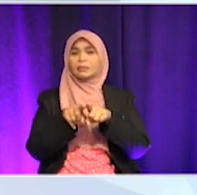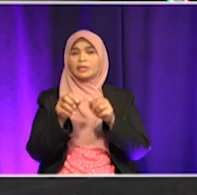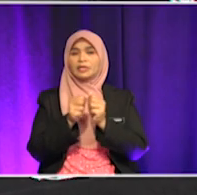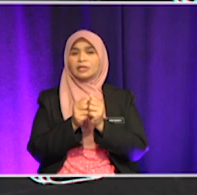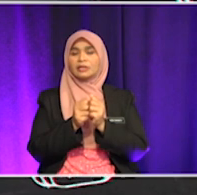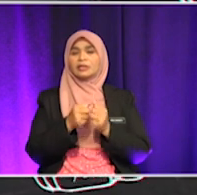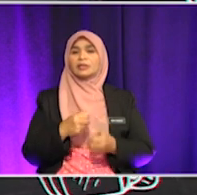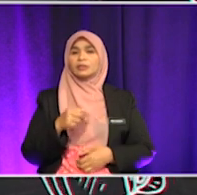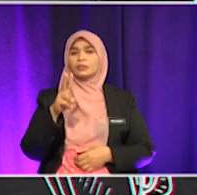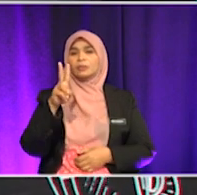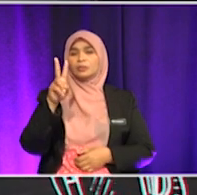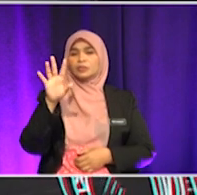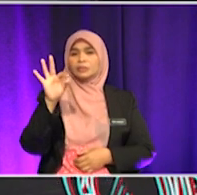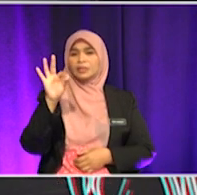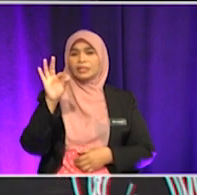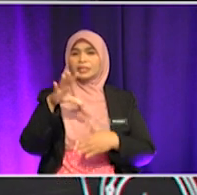M tambah